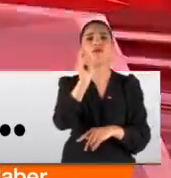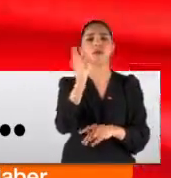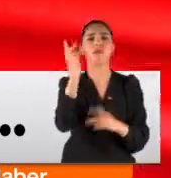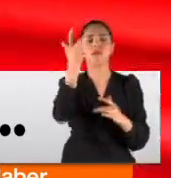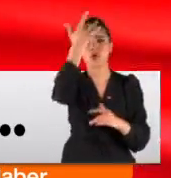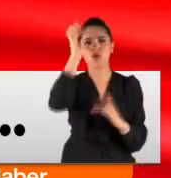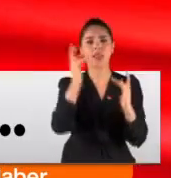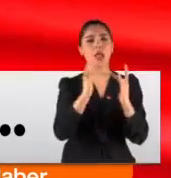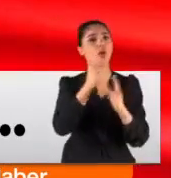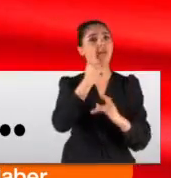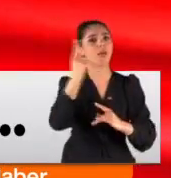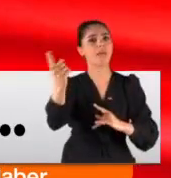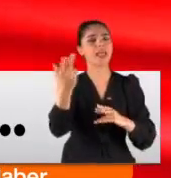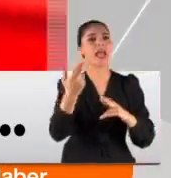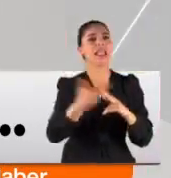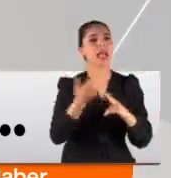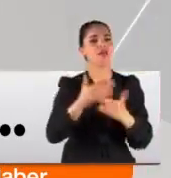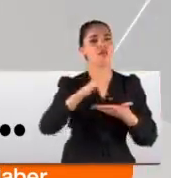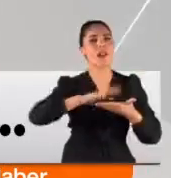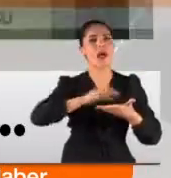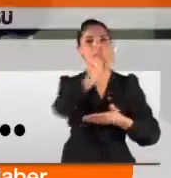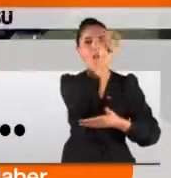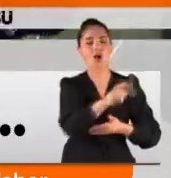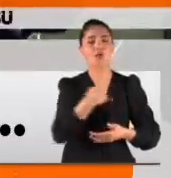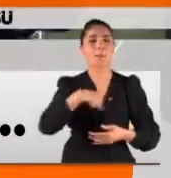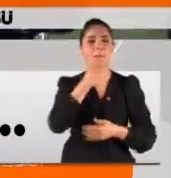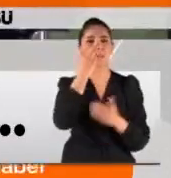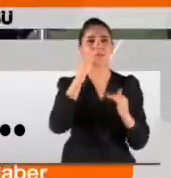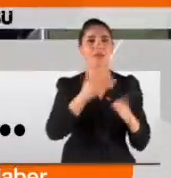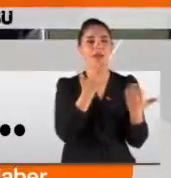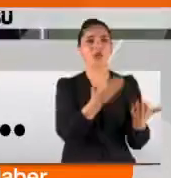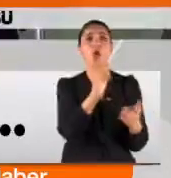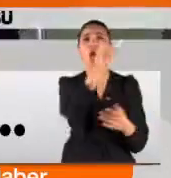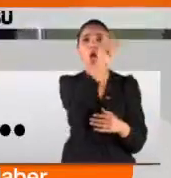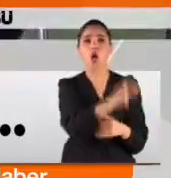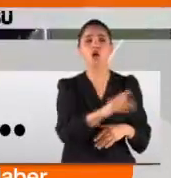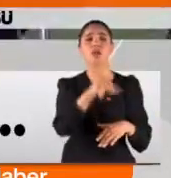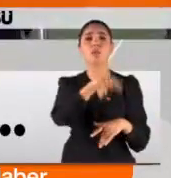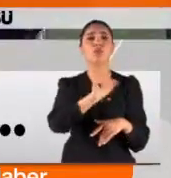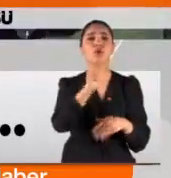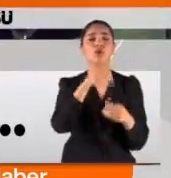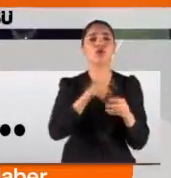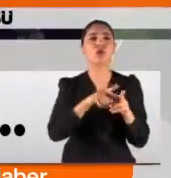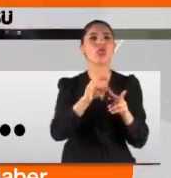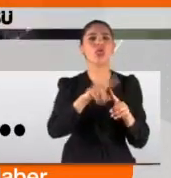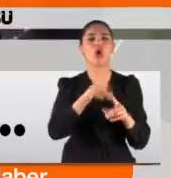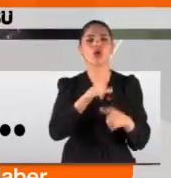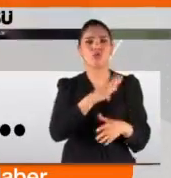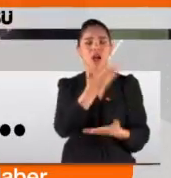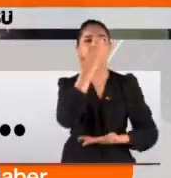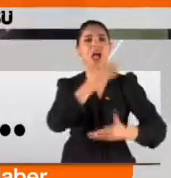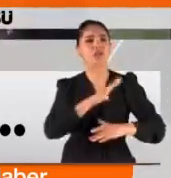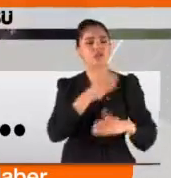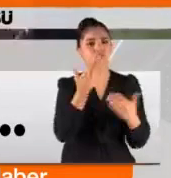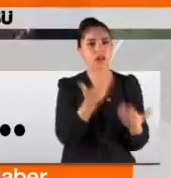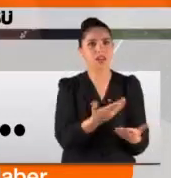Şehitler Köprüsü'ne gidiyoruz. Tecrübeli arkadaşımız Özlem Aktay bizi bekliyor orada. Özlem, elinde bugüne dair notlar var. Elbette